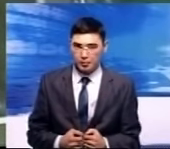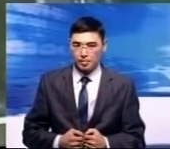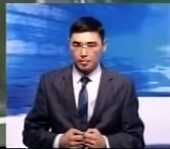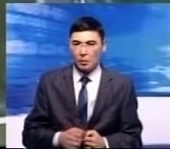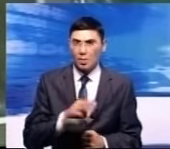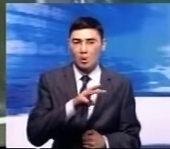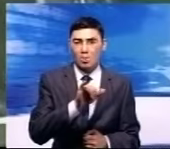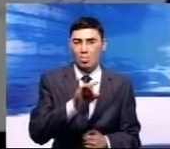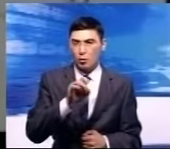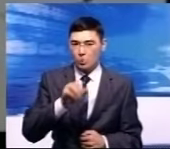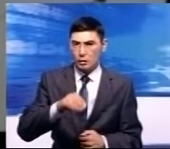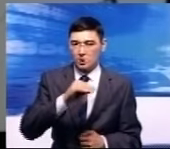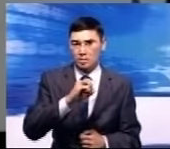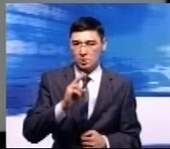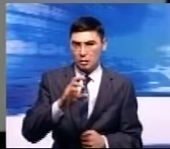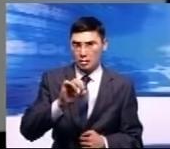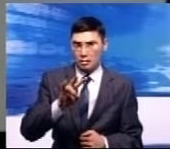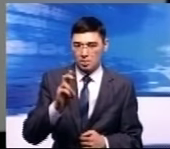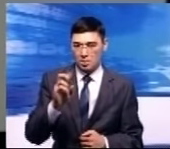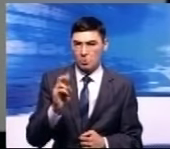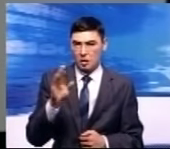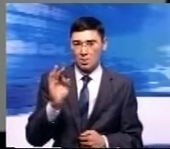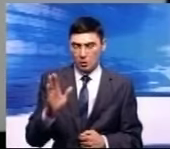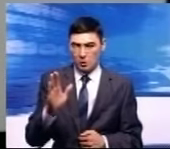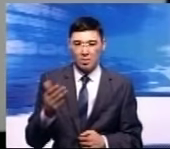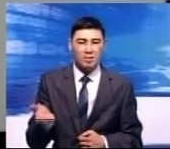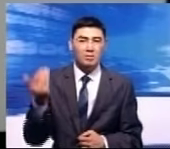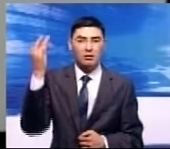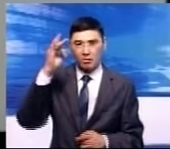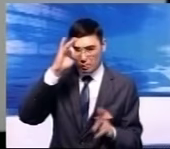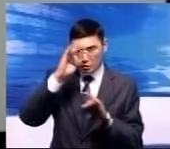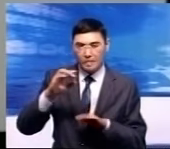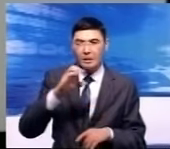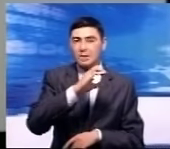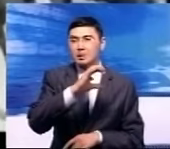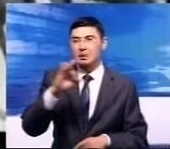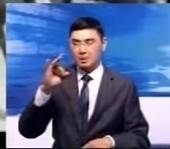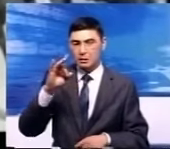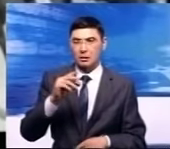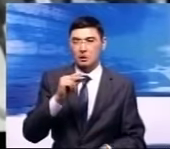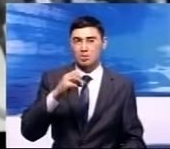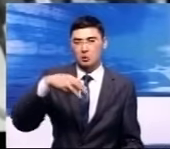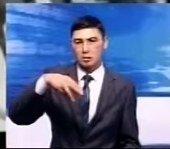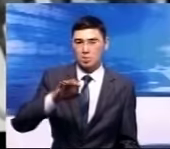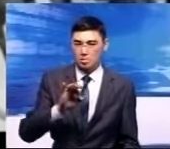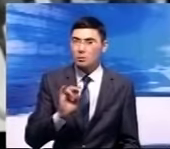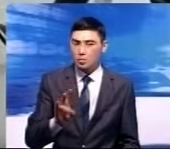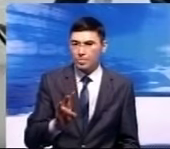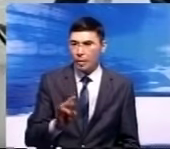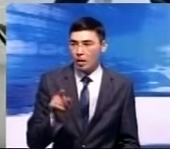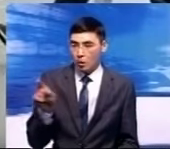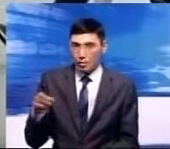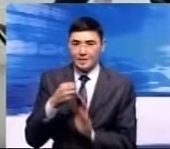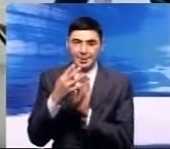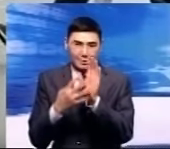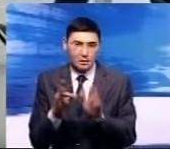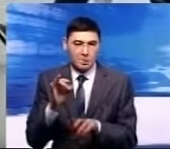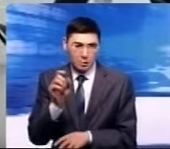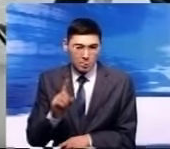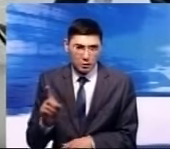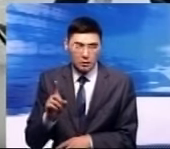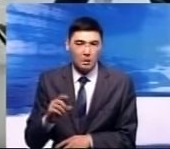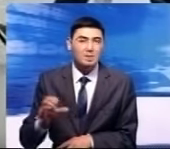Мурат Жексимбеков является одним из выдающихся хоккеистов в истории казахстанского спорта. За свою карьеру он 19 раз становился